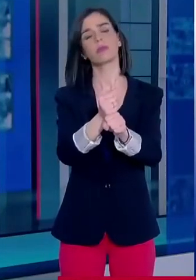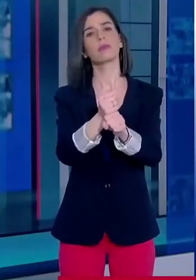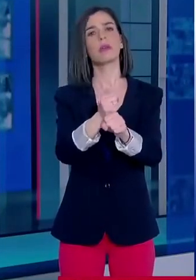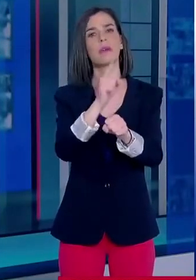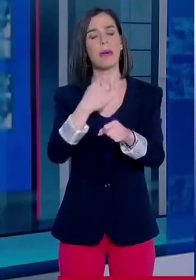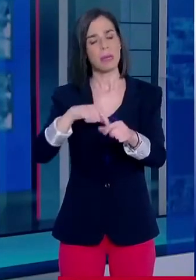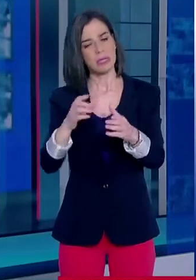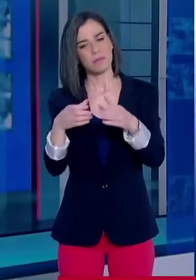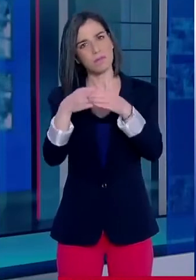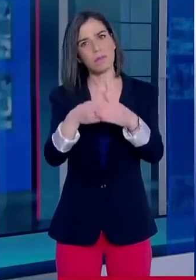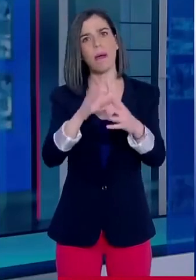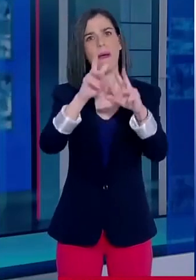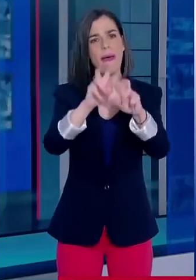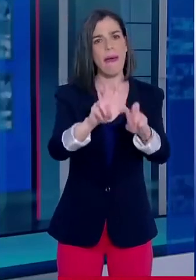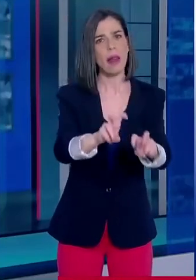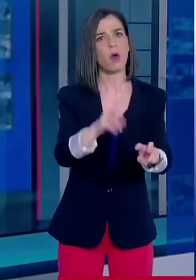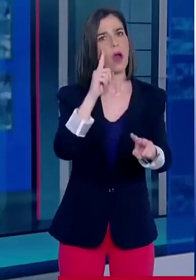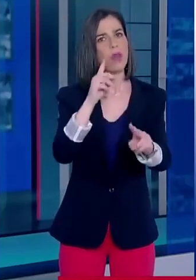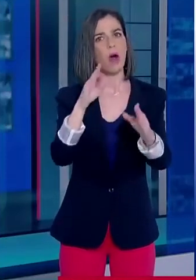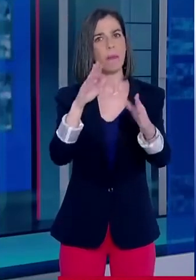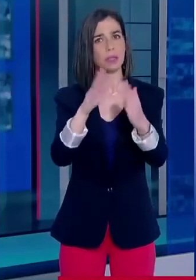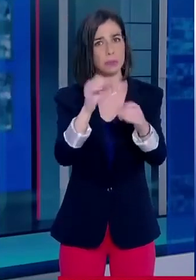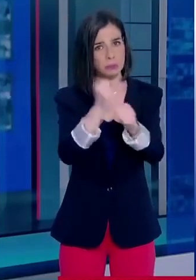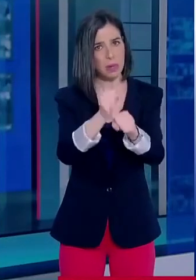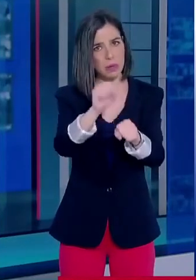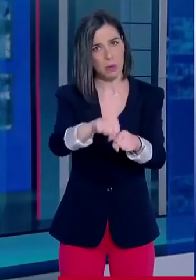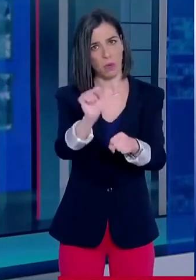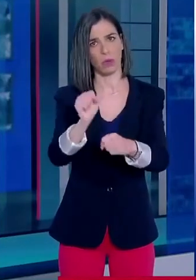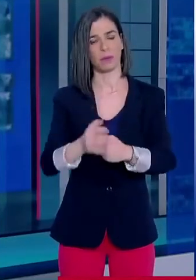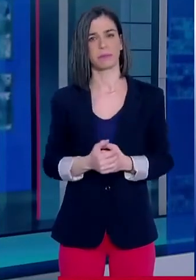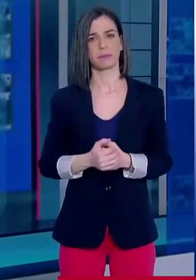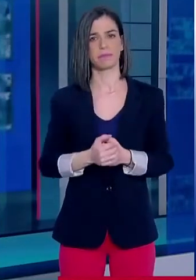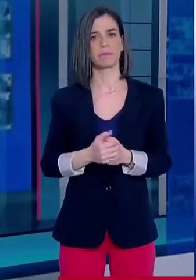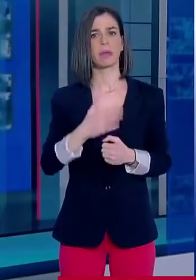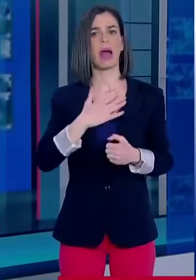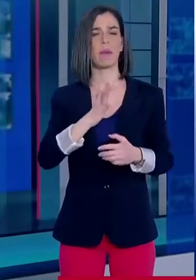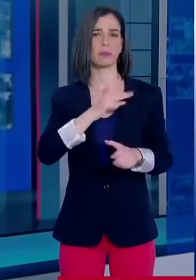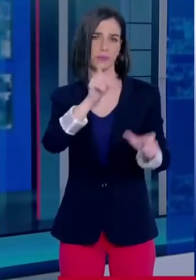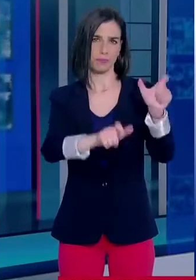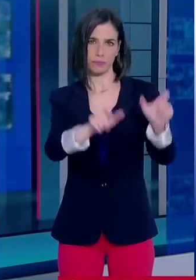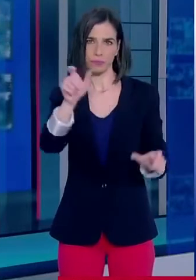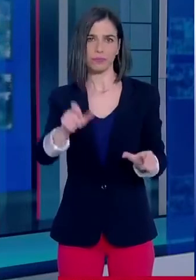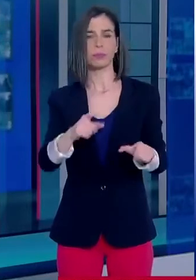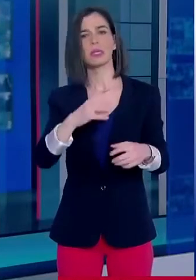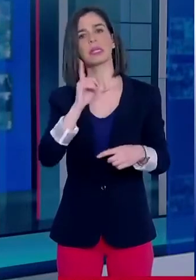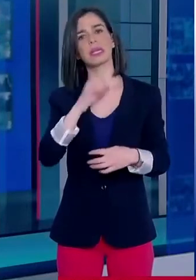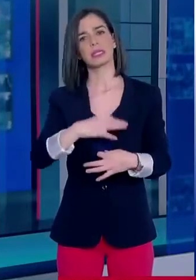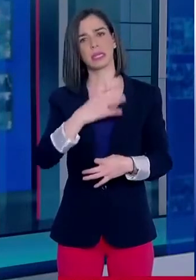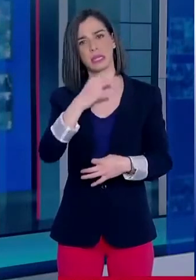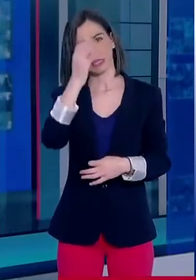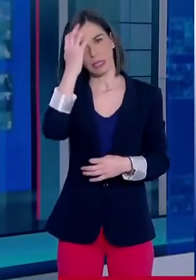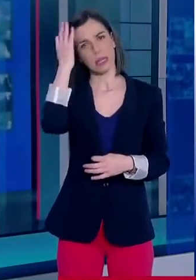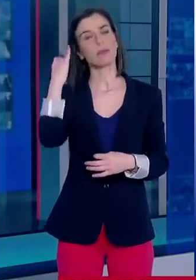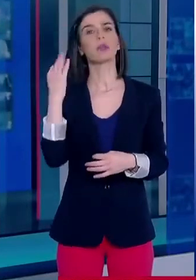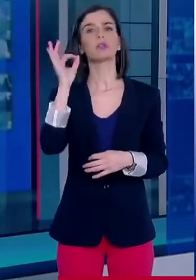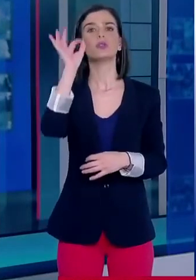οποίας ελέγχονται τακτικότατα ως προς την τήρηση του κατοίκων περιορισμού τους. Αγαπητοί μου συμπολίτες, κυρίες και κύριοι, για να